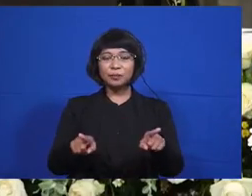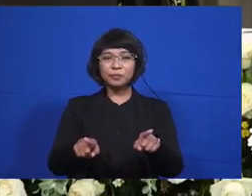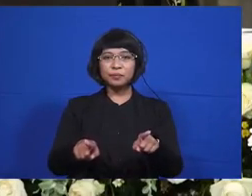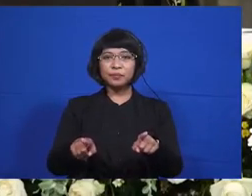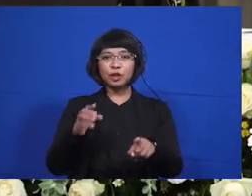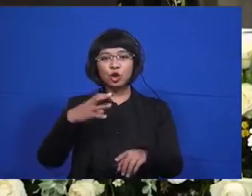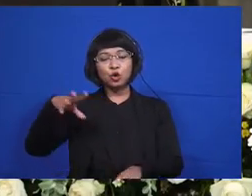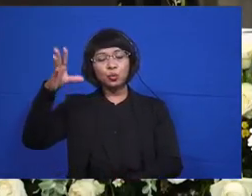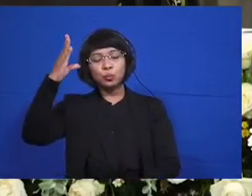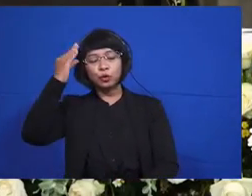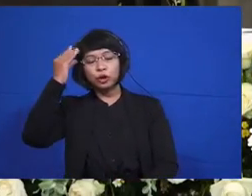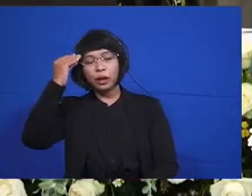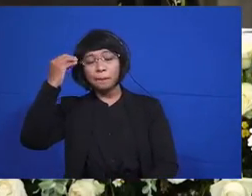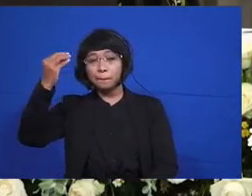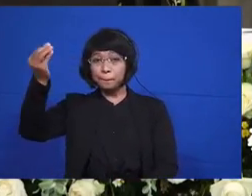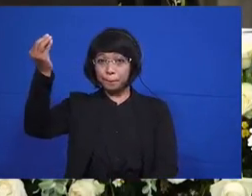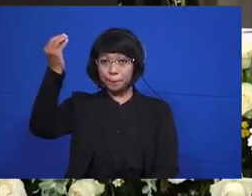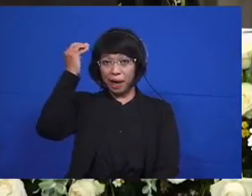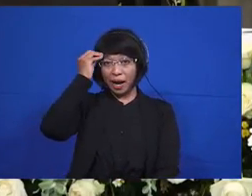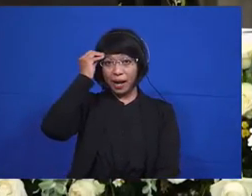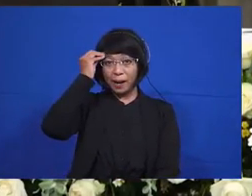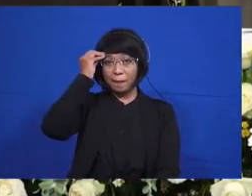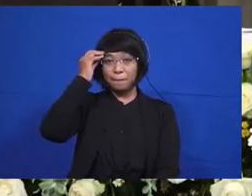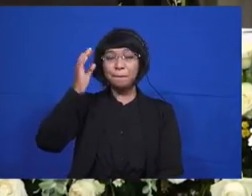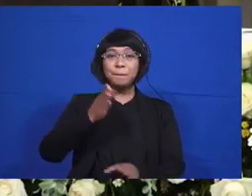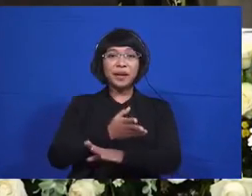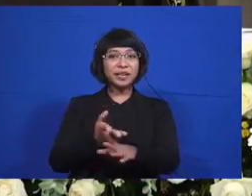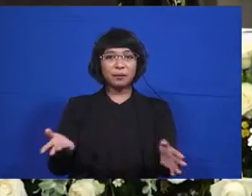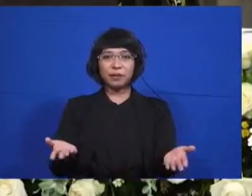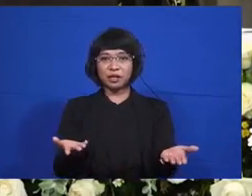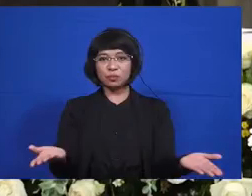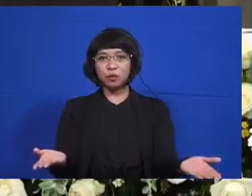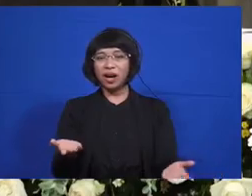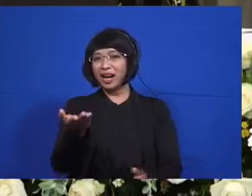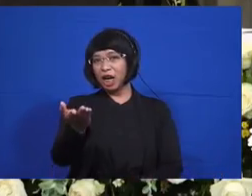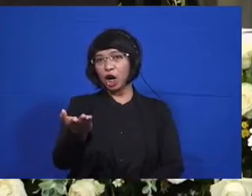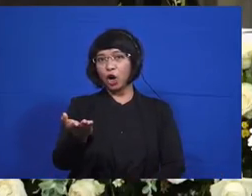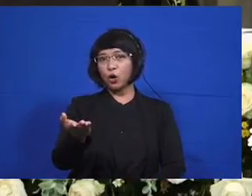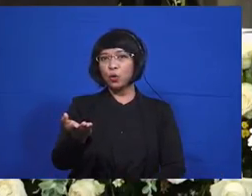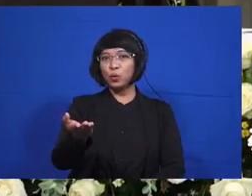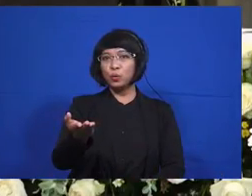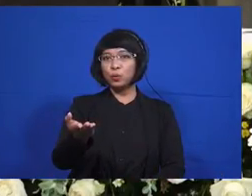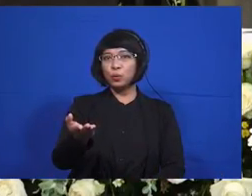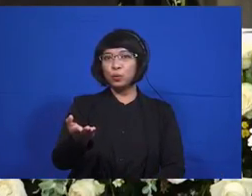pemahaman yang jauh lebih mendalam dibanding mereka semua. Engkau adalah Mesias, Putra Allah yang hidup.